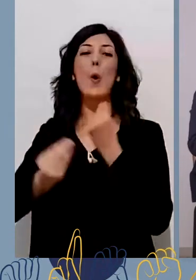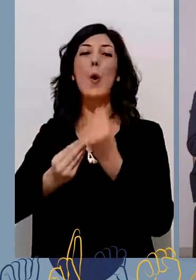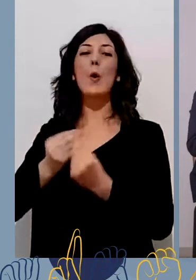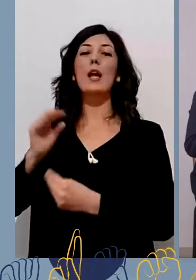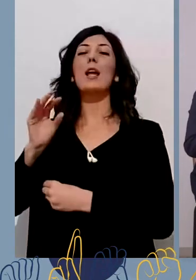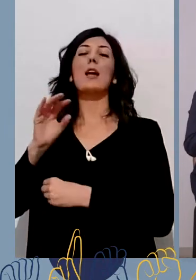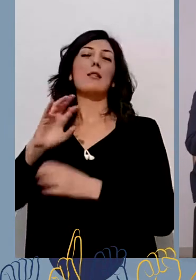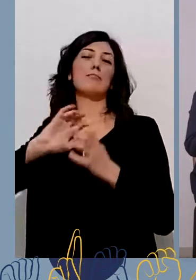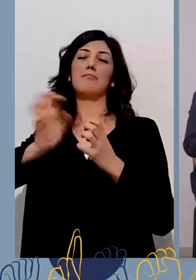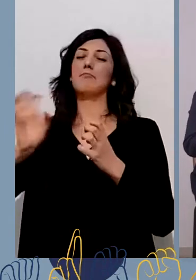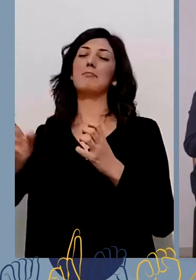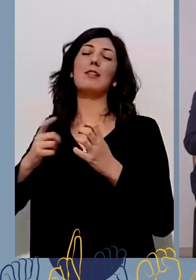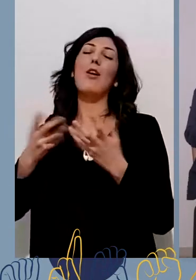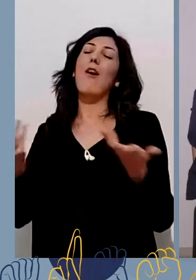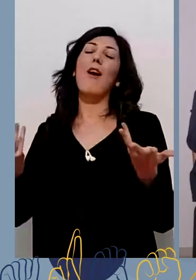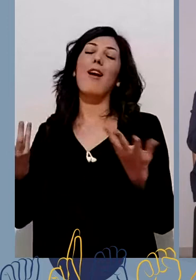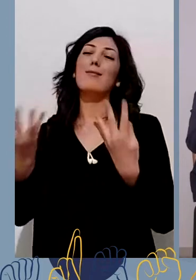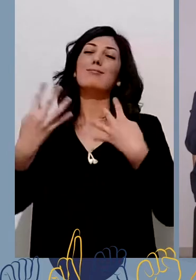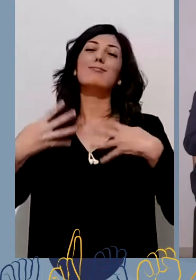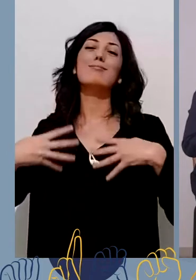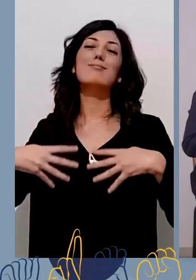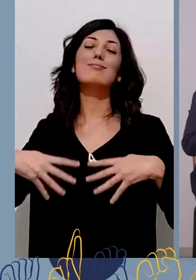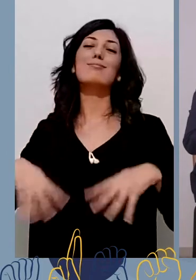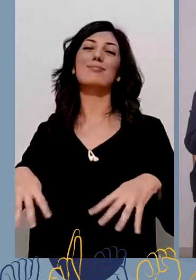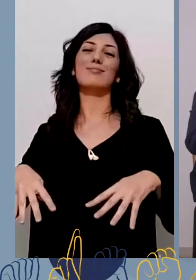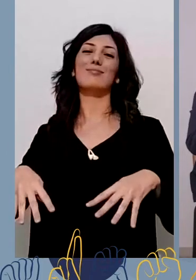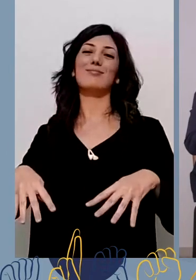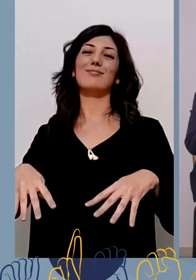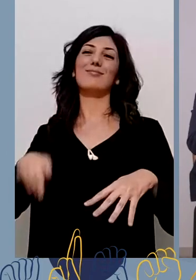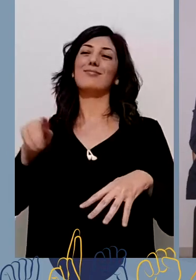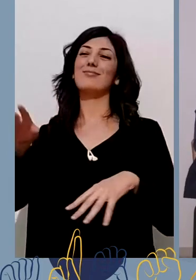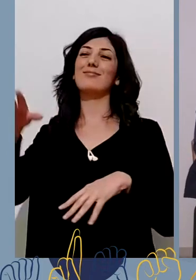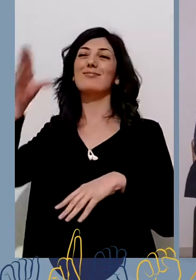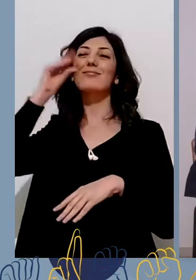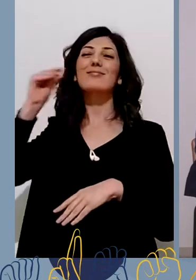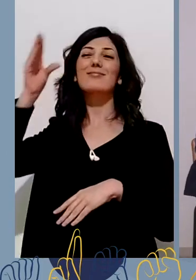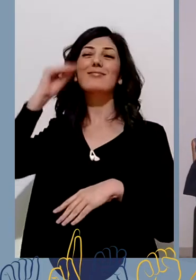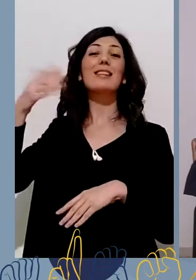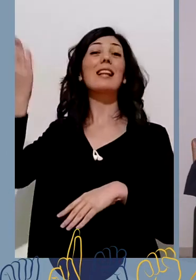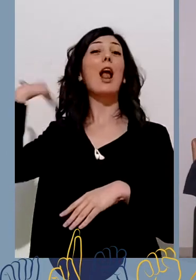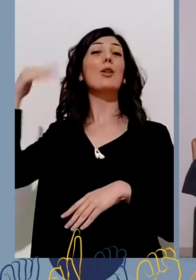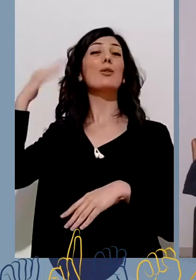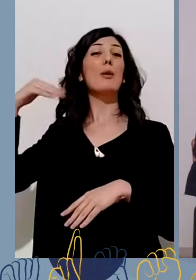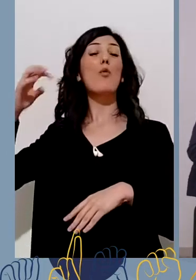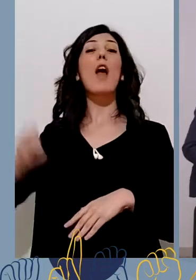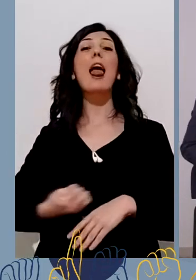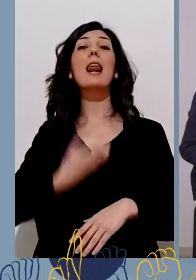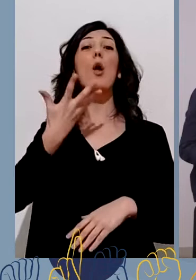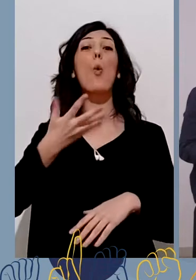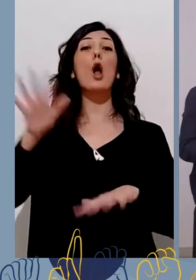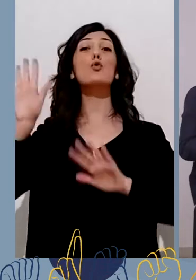imparavo naturalmente questo allora si chiamava il linguaggio mimico-gestuale dei